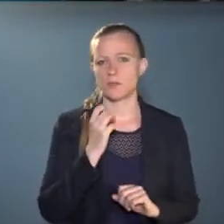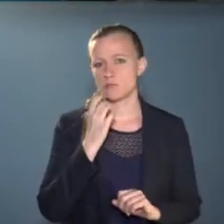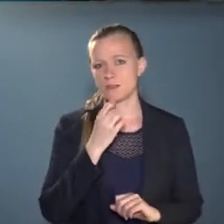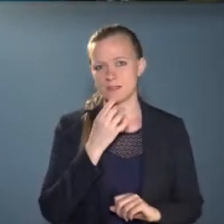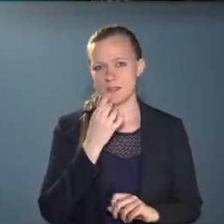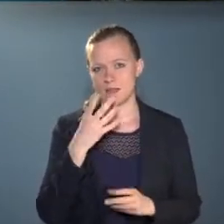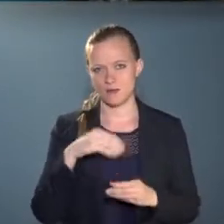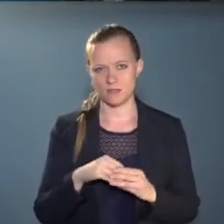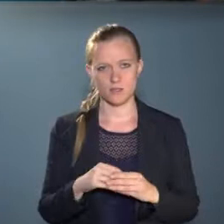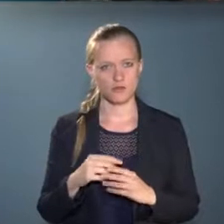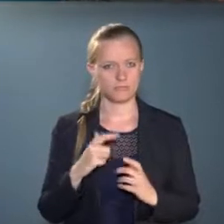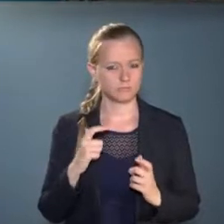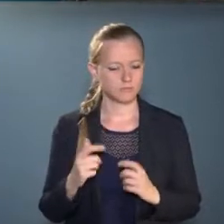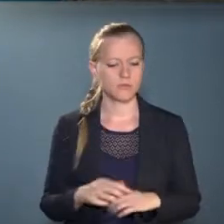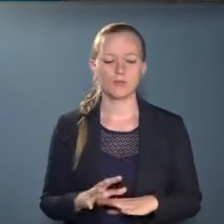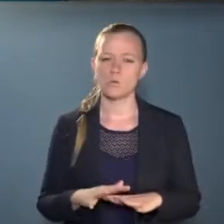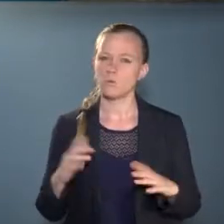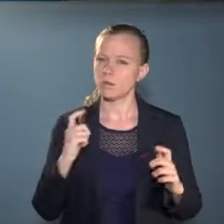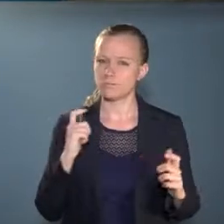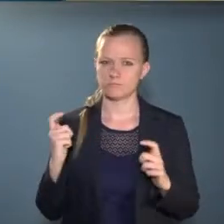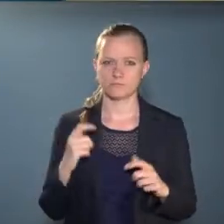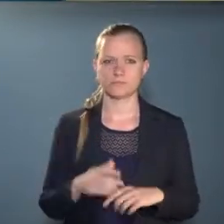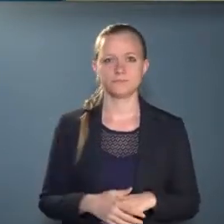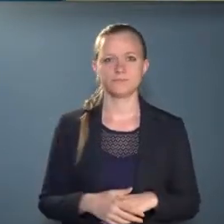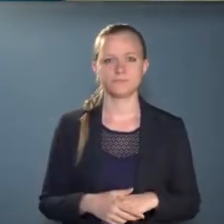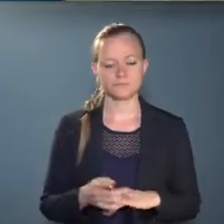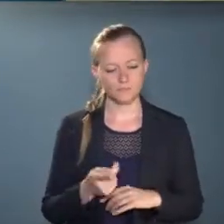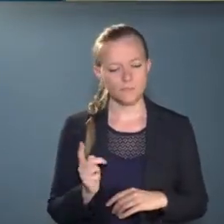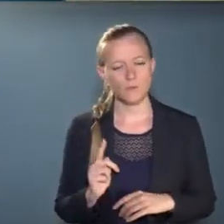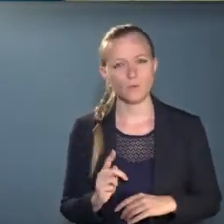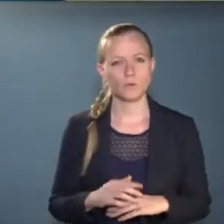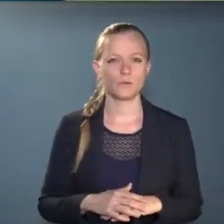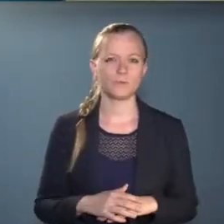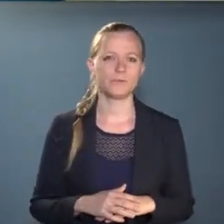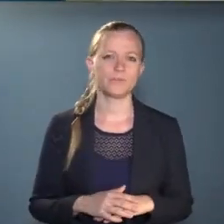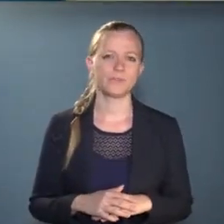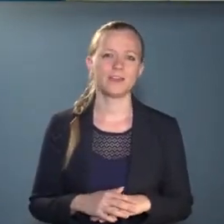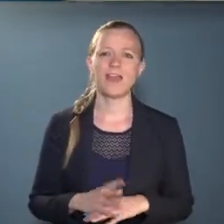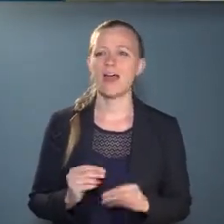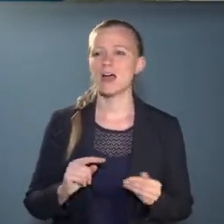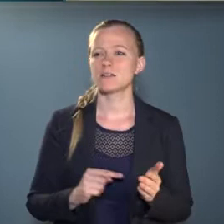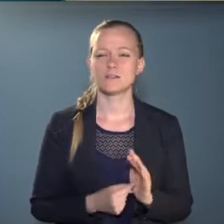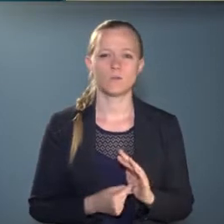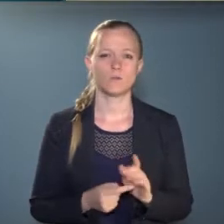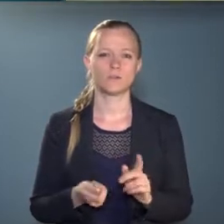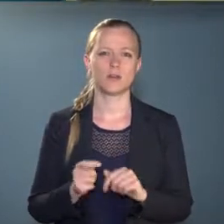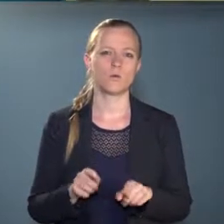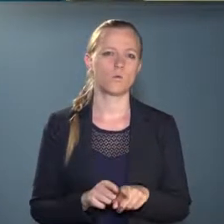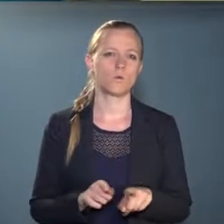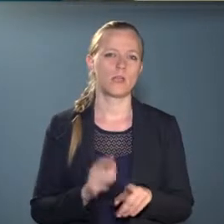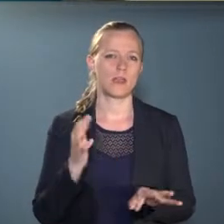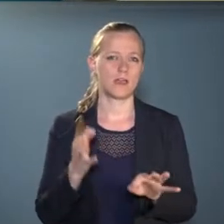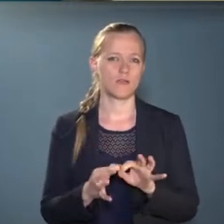specialitása volt, azért jó nagyot szólt. Önök egyébként, ahogy tetszik, hányszor találkoznak olyan esettel,